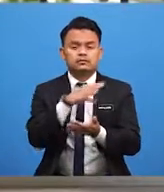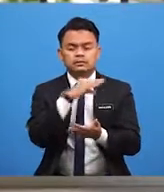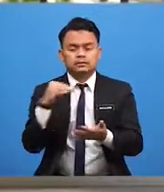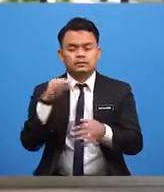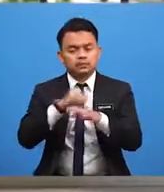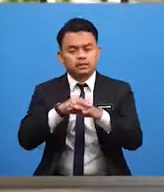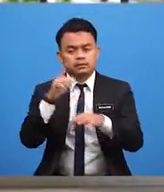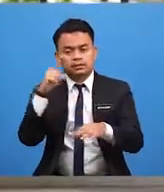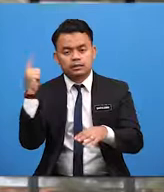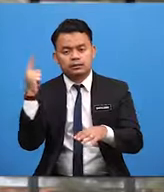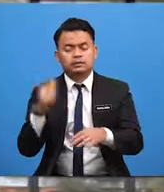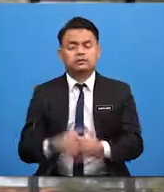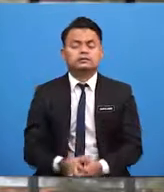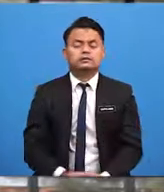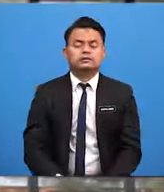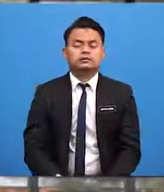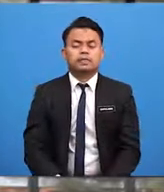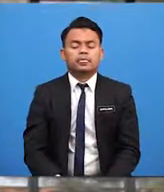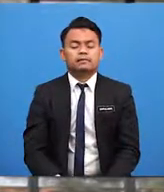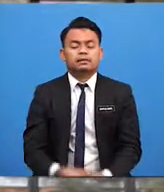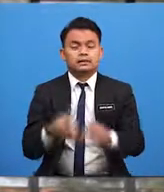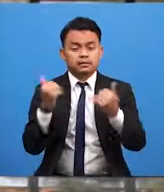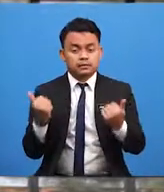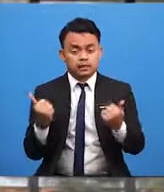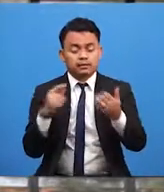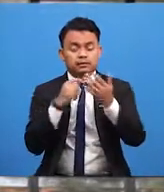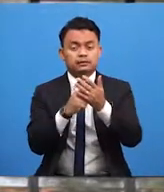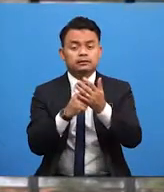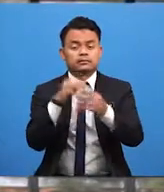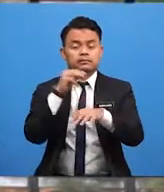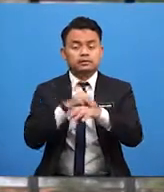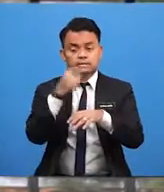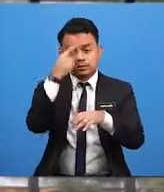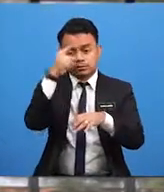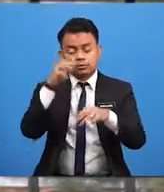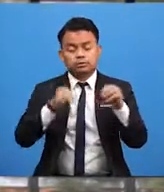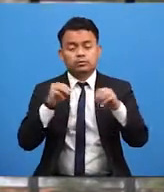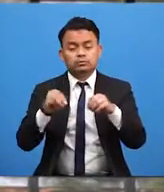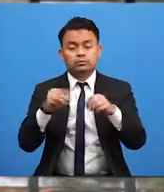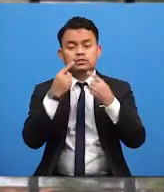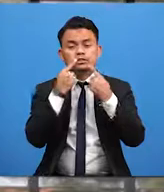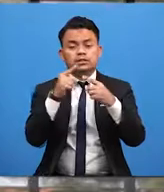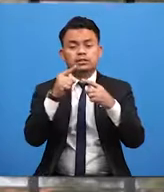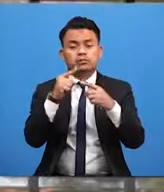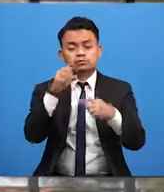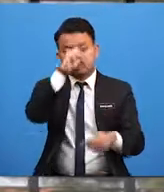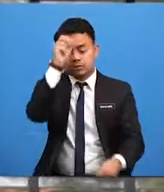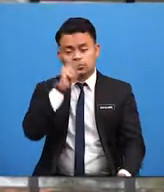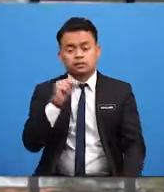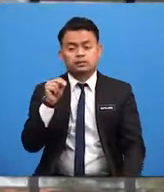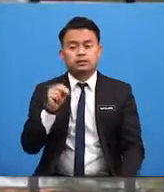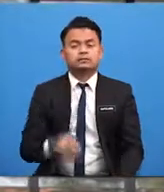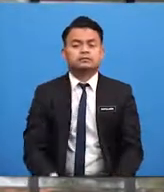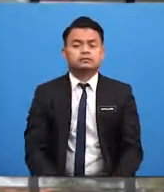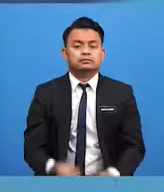dan lain-lain lagi. Sekarang, tiba masanya untuk murid-murid menjawab beberapa soalan yang diajukan